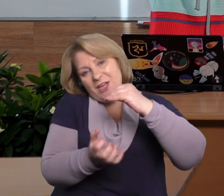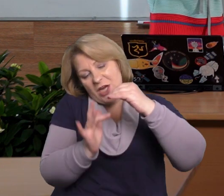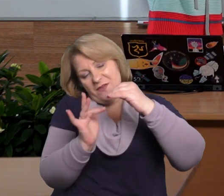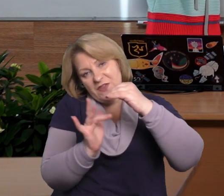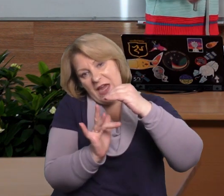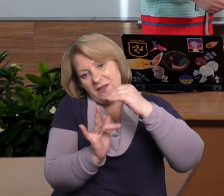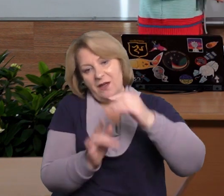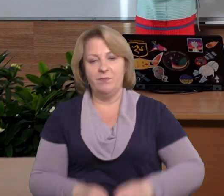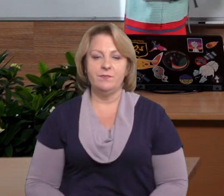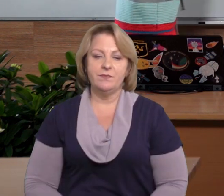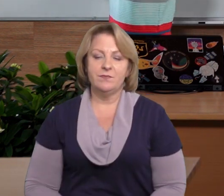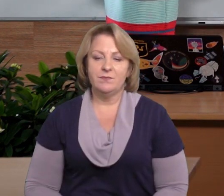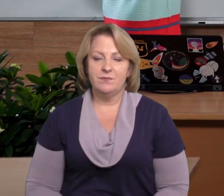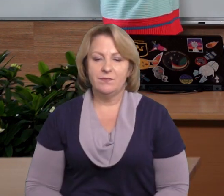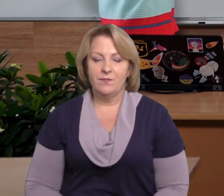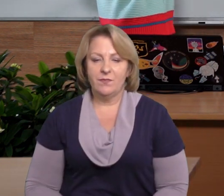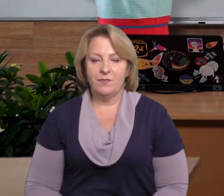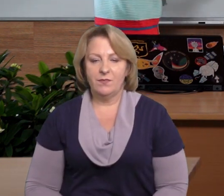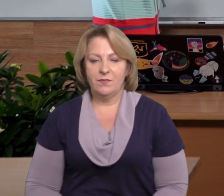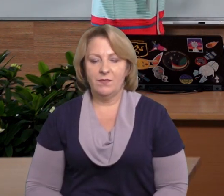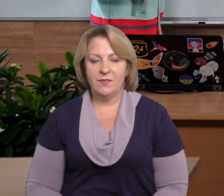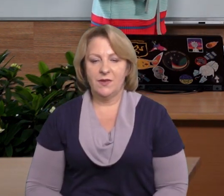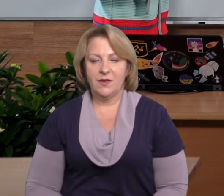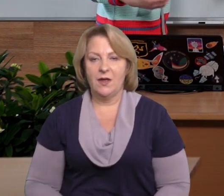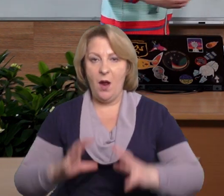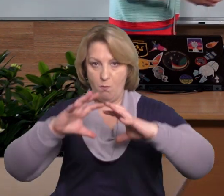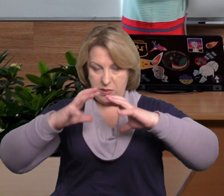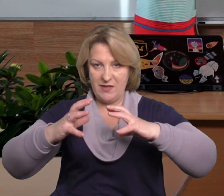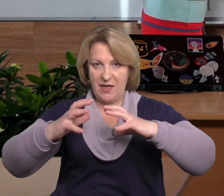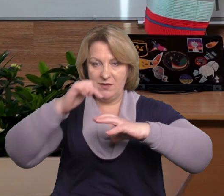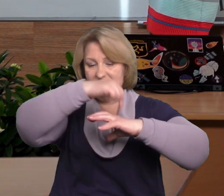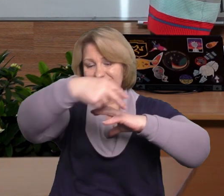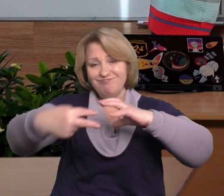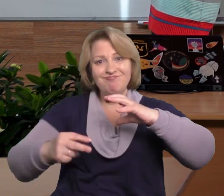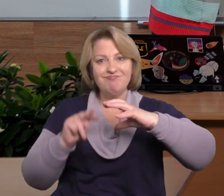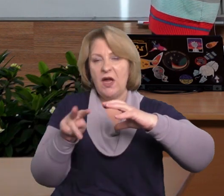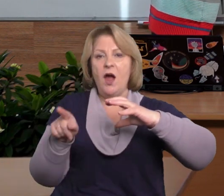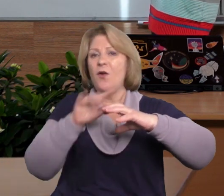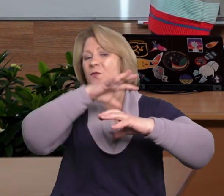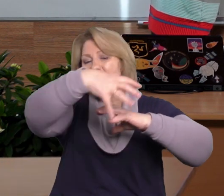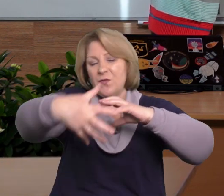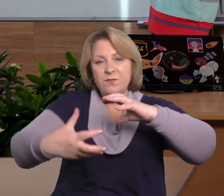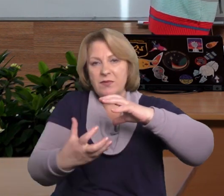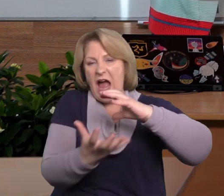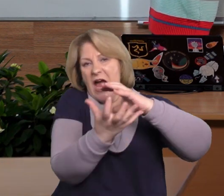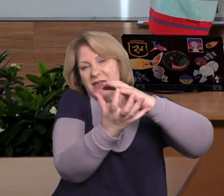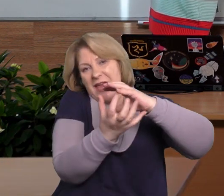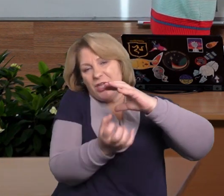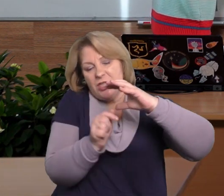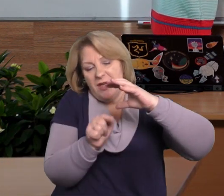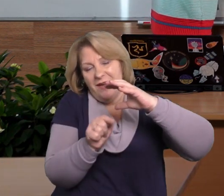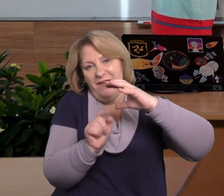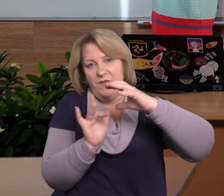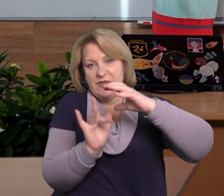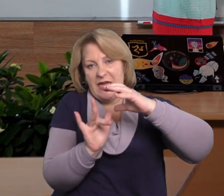таку кулясту форму, яку мають всі планети, супутники, Сонце, які володіють